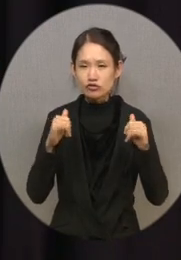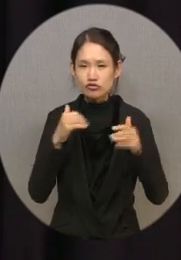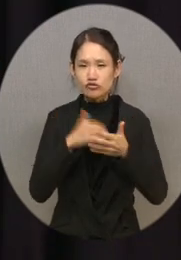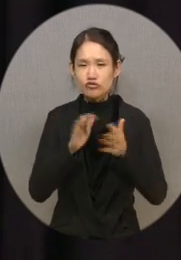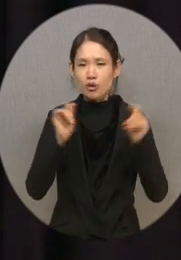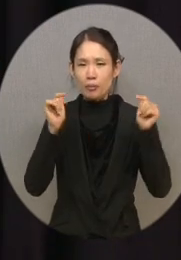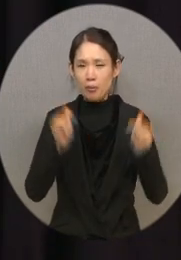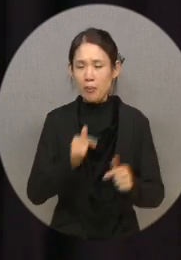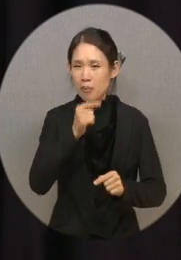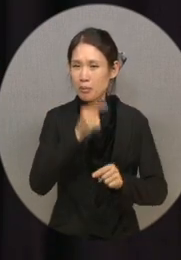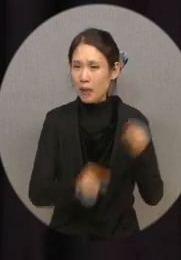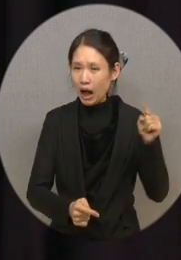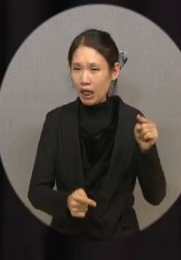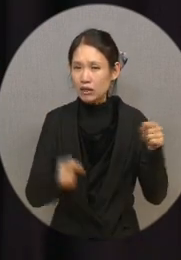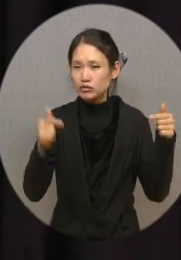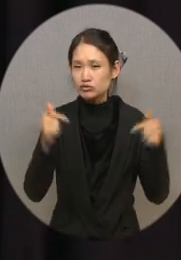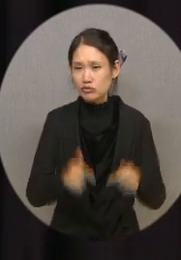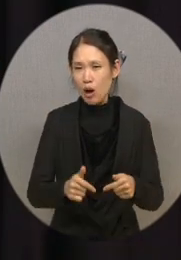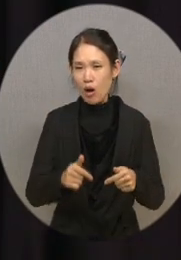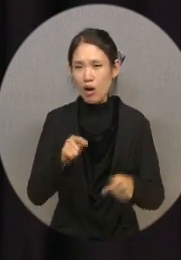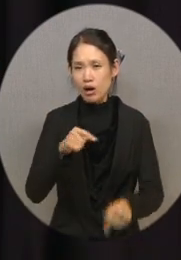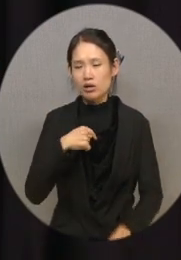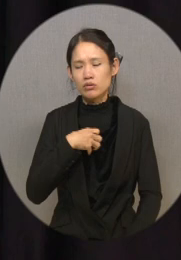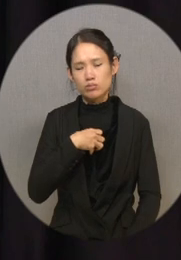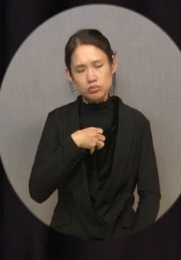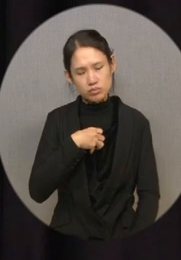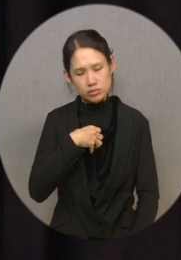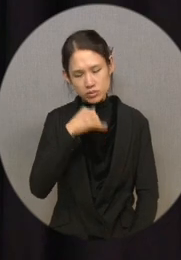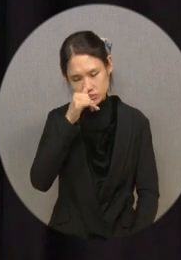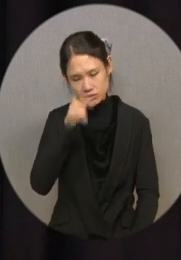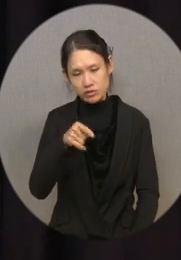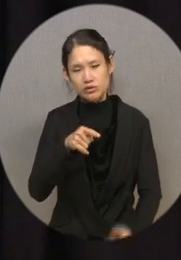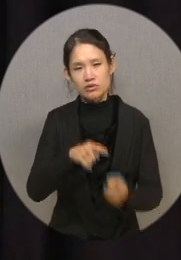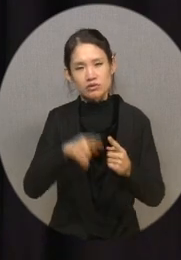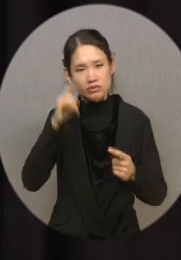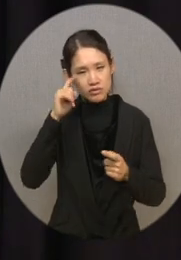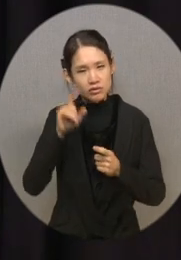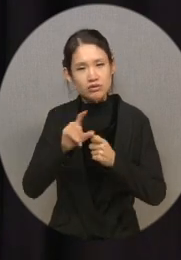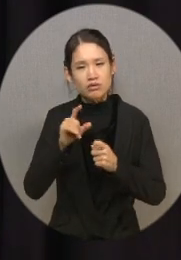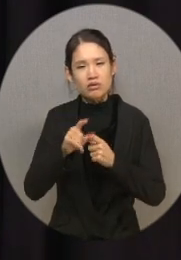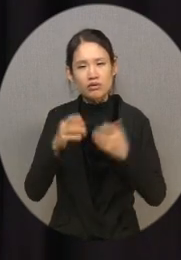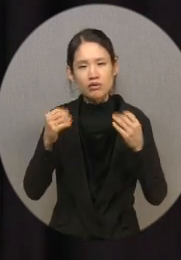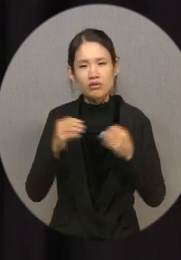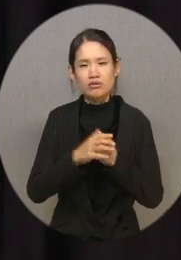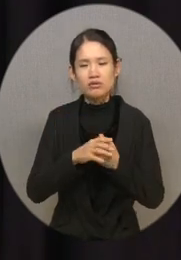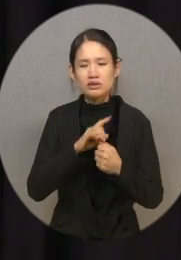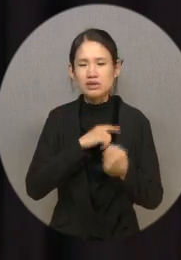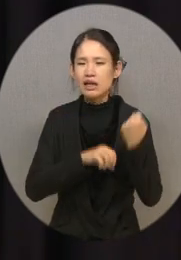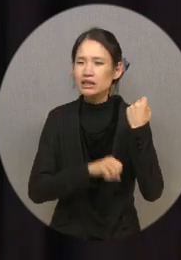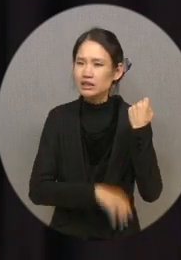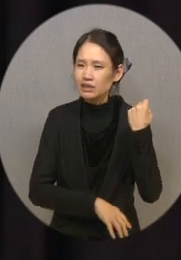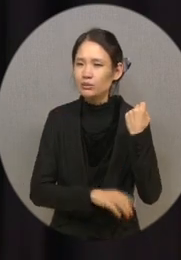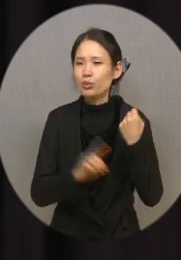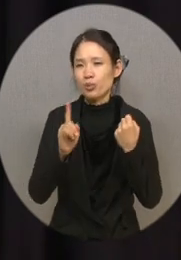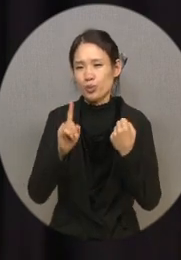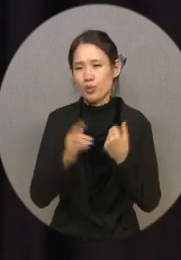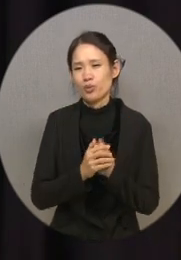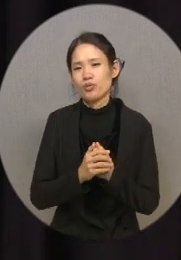됐는가 정말 이게 염려가 돼요. 그래서 저도 많은 생각을 가졌는데 기본적으로